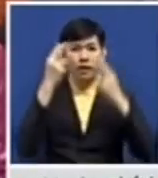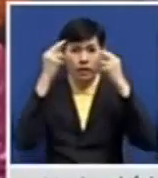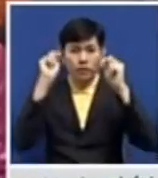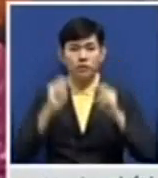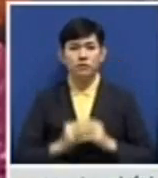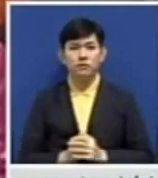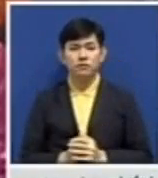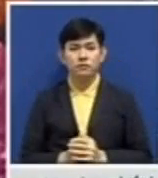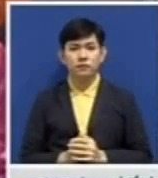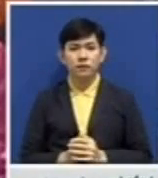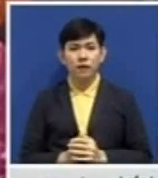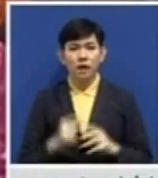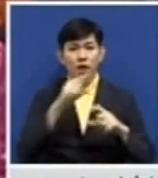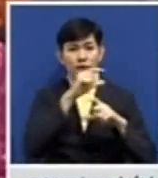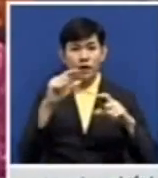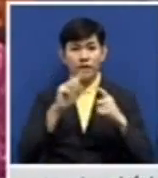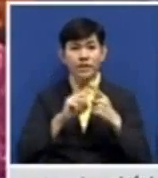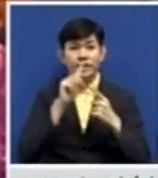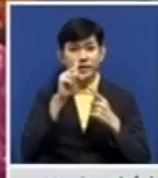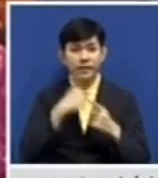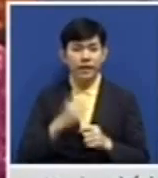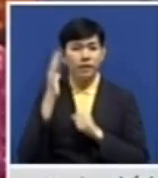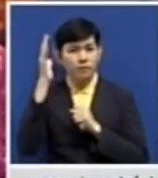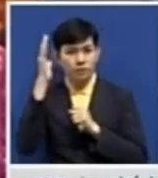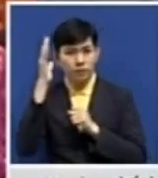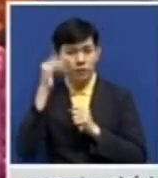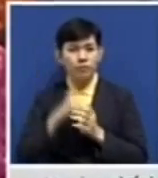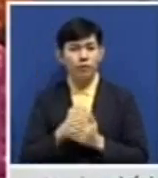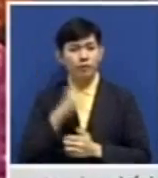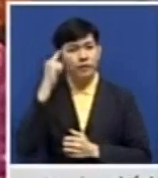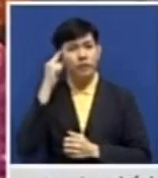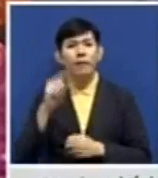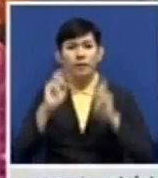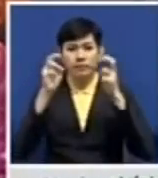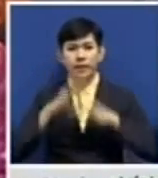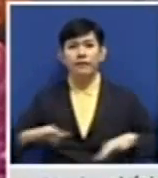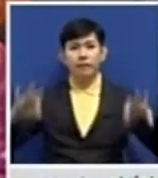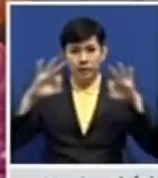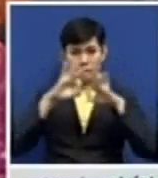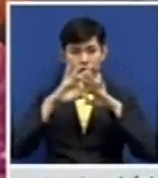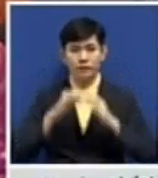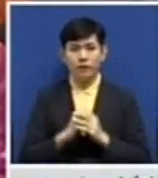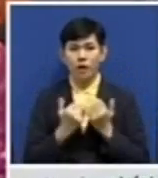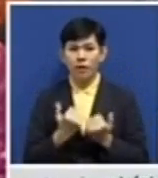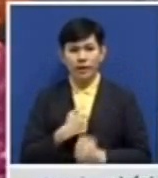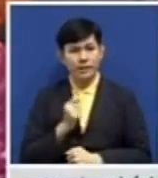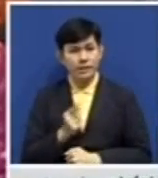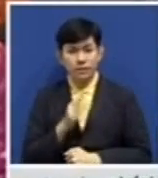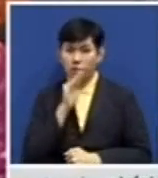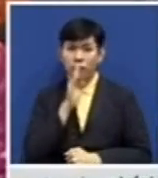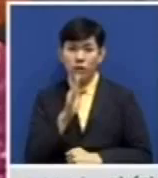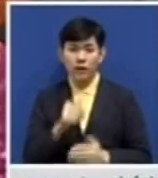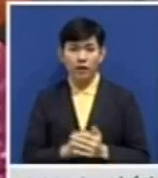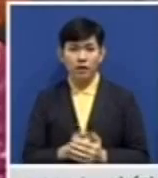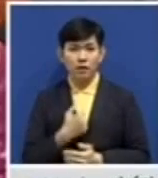ว่าย่อหน้าที่หนึ่งของการแถลงนโยบายเนี่ยผมถือว่าเป็นสาระสำคัญวันนี้ความจริงผมบอกเลยนะผ